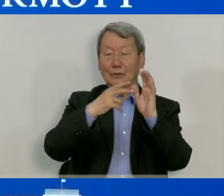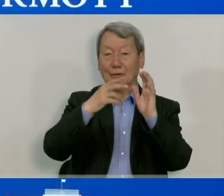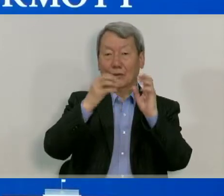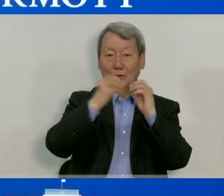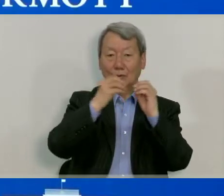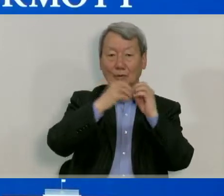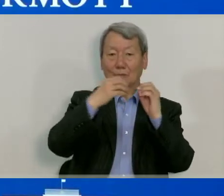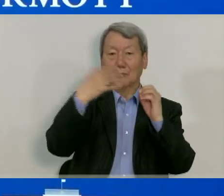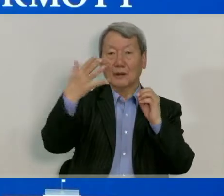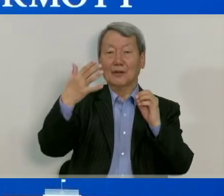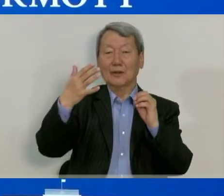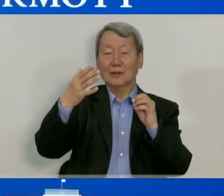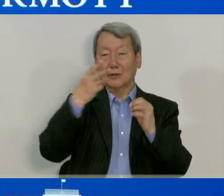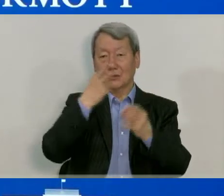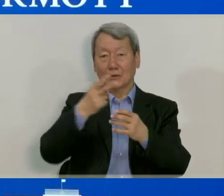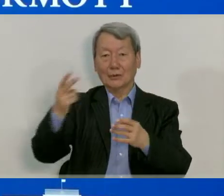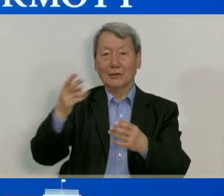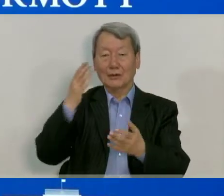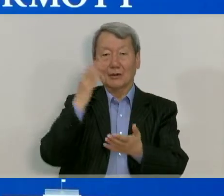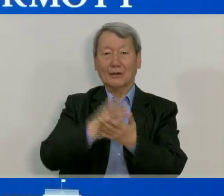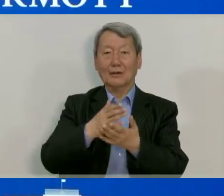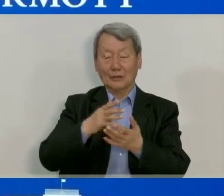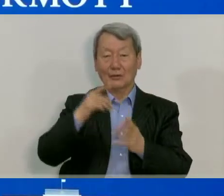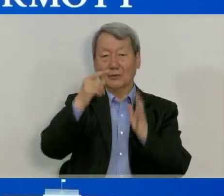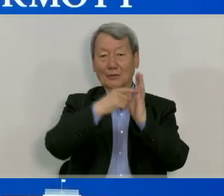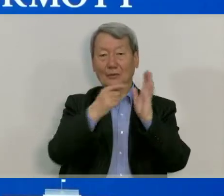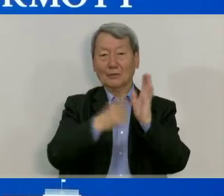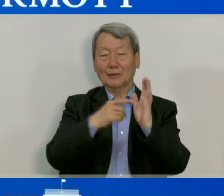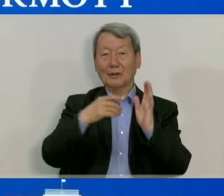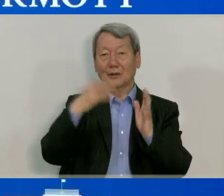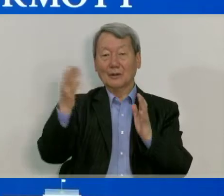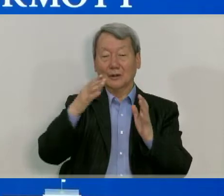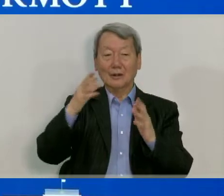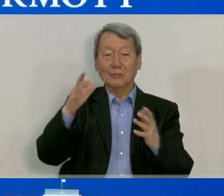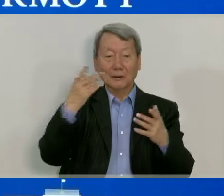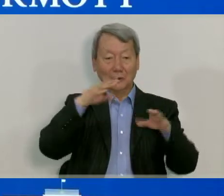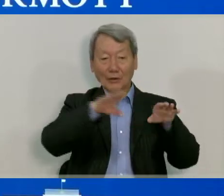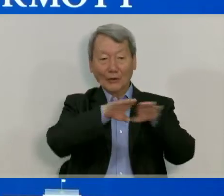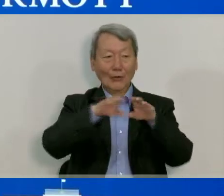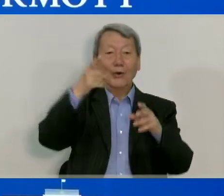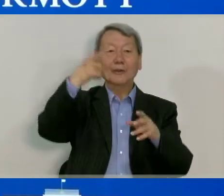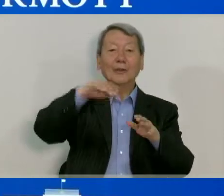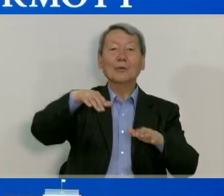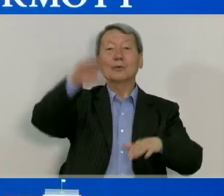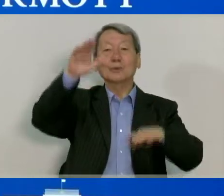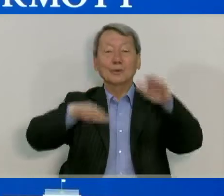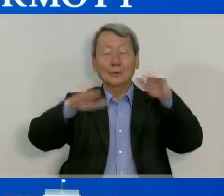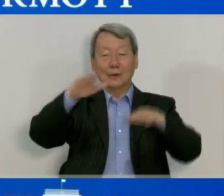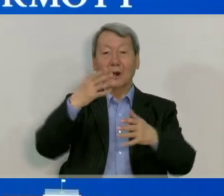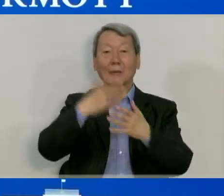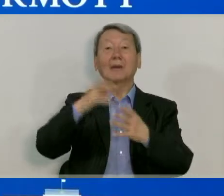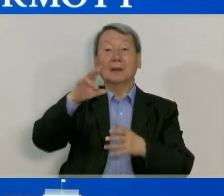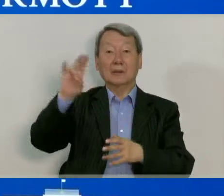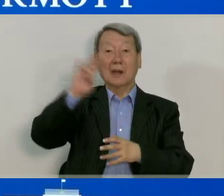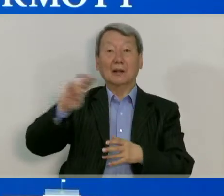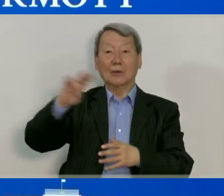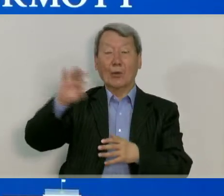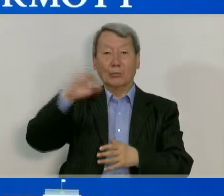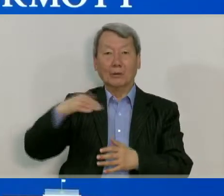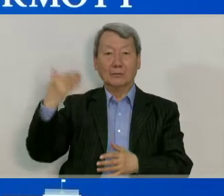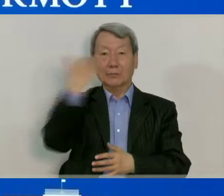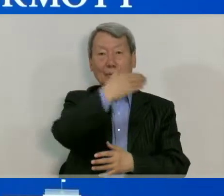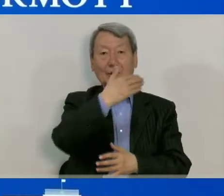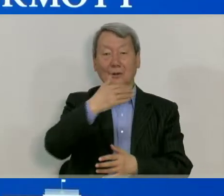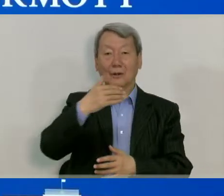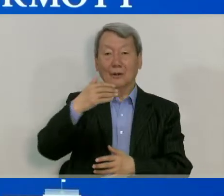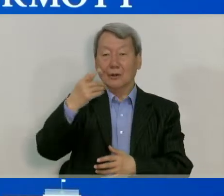27.5% көрсөткүч болуп туруп атат. Эң бийик ушул көрсөткүчтөр Нарын областында